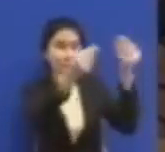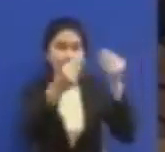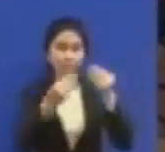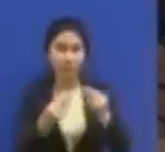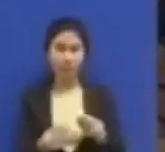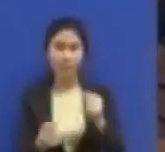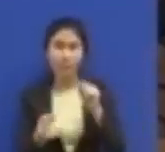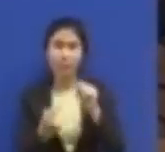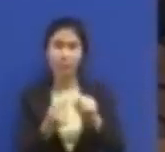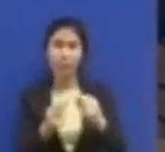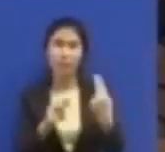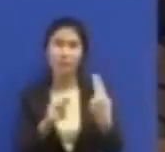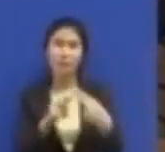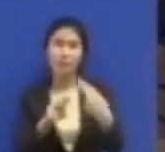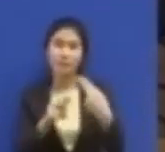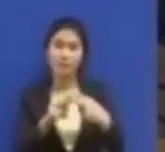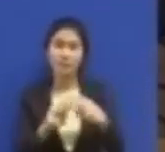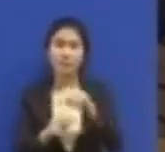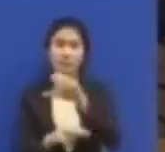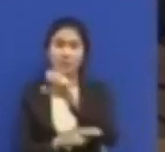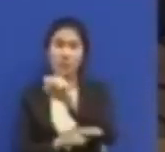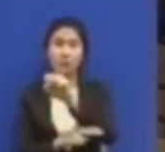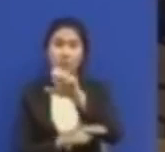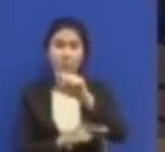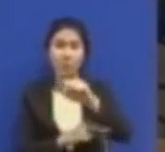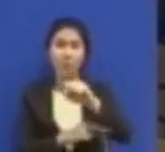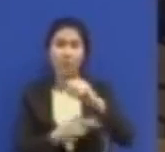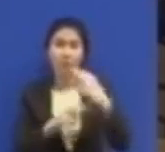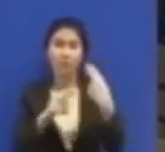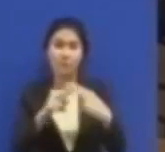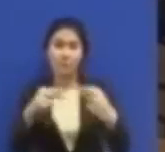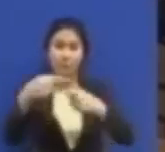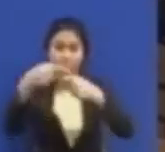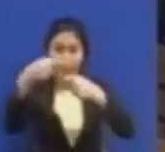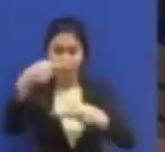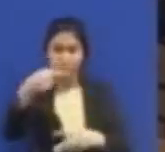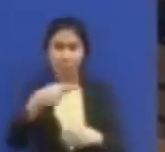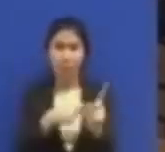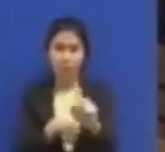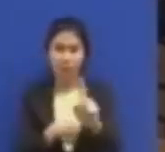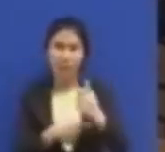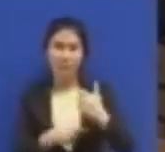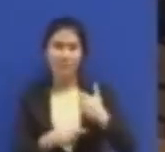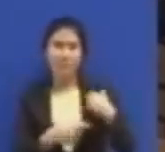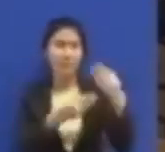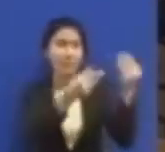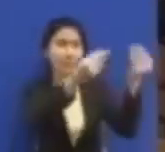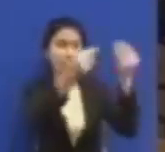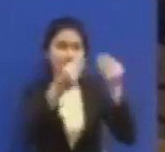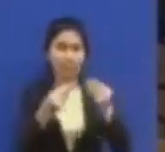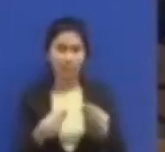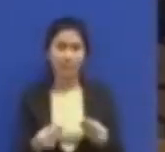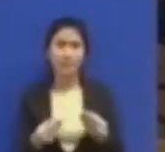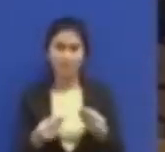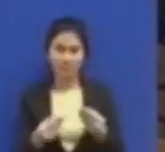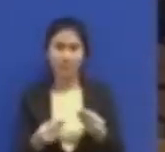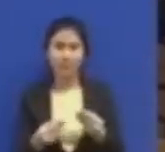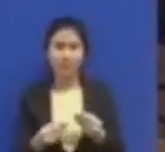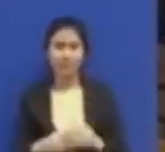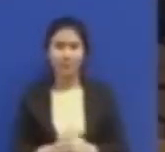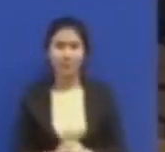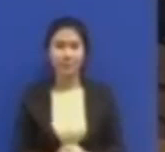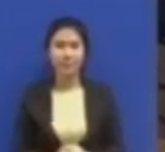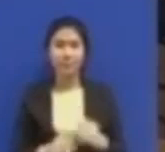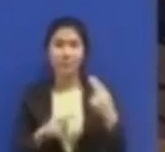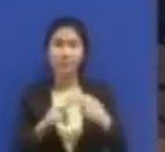ตั้งสมาชิกวุฒิสภาโดยได้มีพระบรมราชโองการโปรดเกล้าโปรดกระหม่อมแต่งตั้งสม